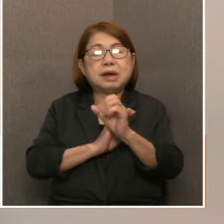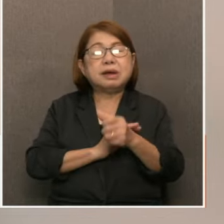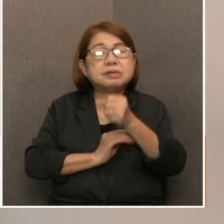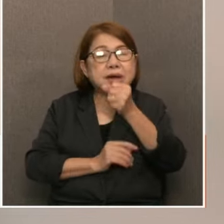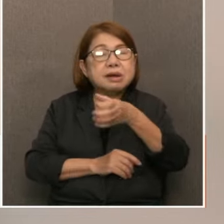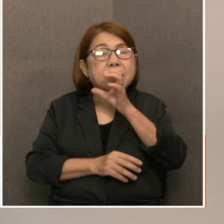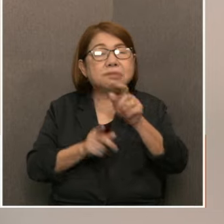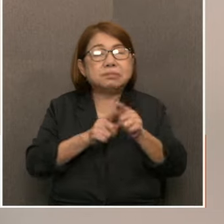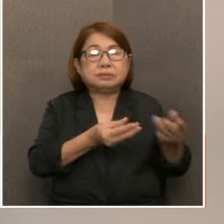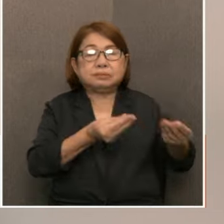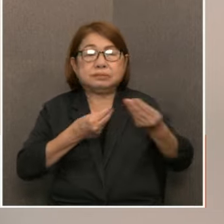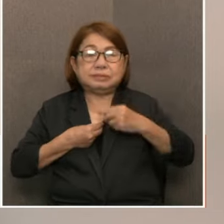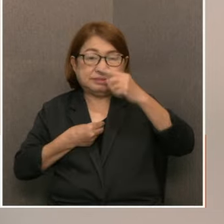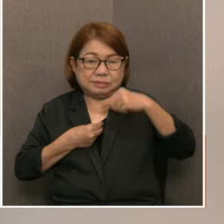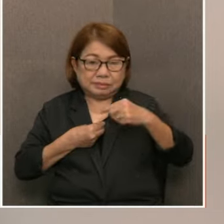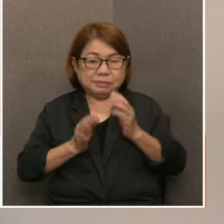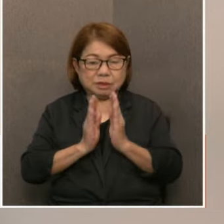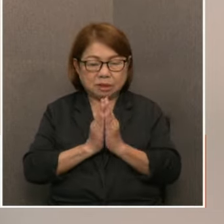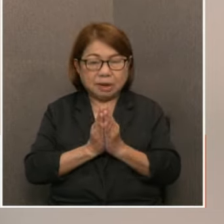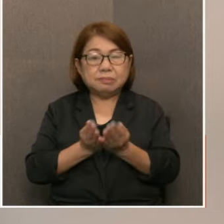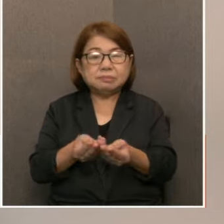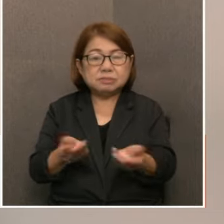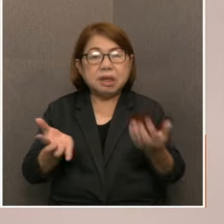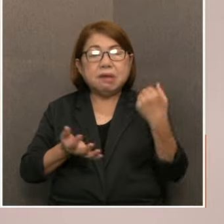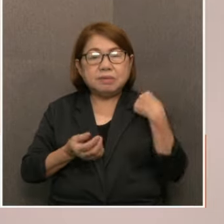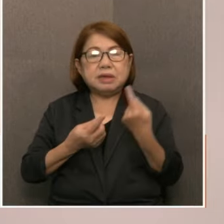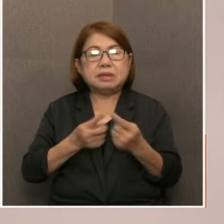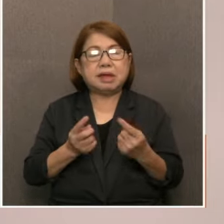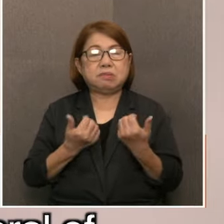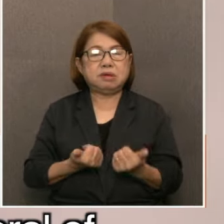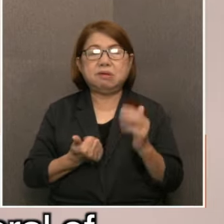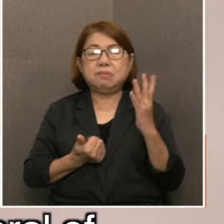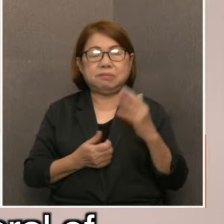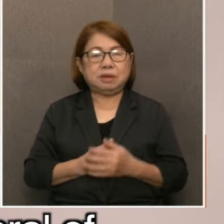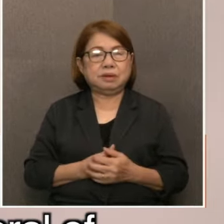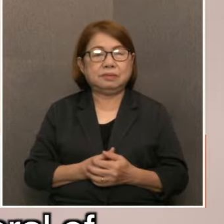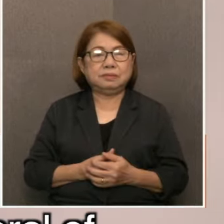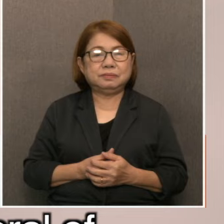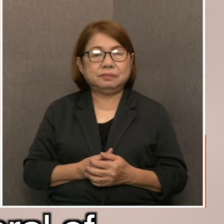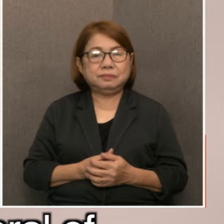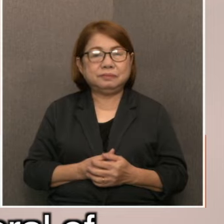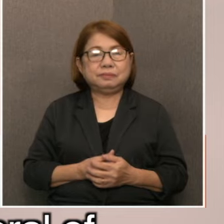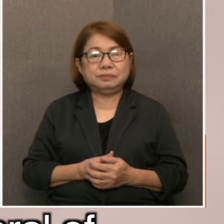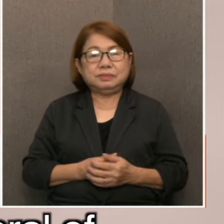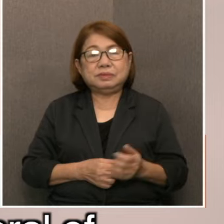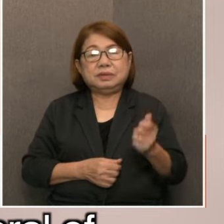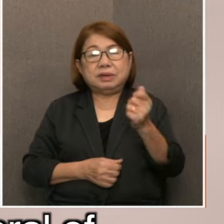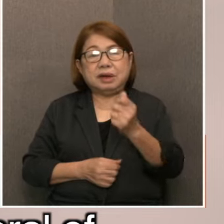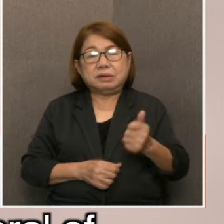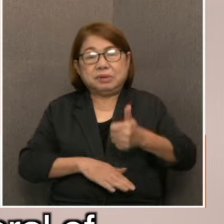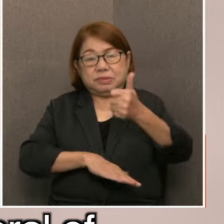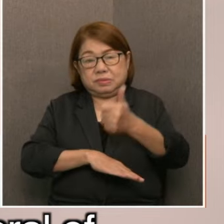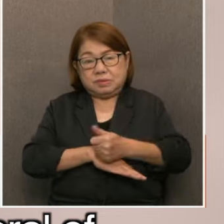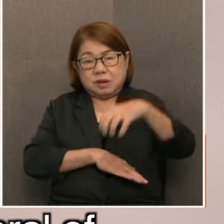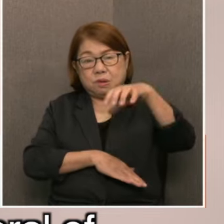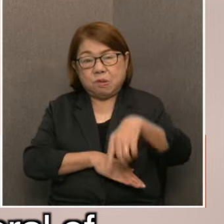สู่ประเทศไทยเมื่อปี2564ที่ผ่านมาค่ะ คุณพนมบุตรจันทรโชติอธิบดีกรมศิลปากรกล่